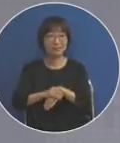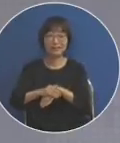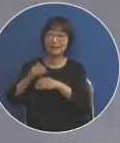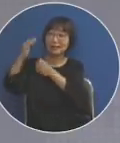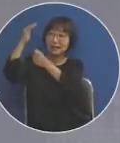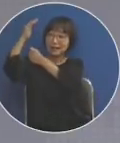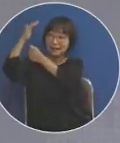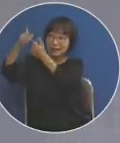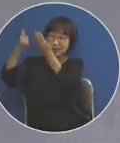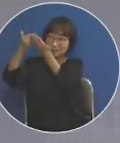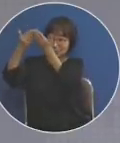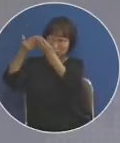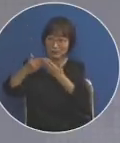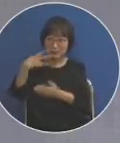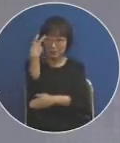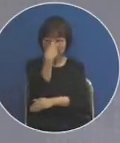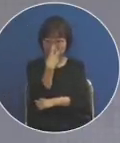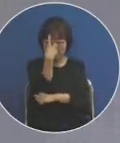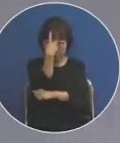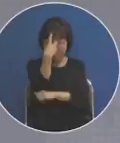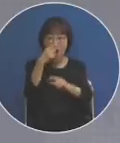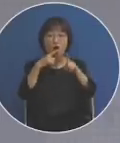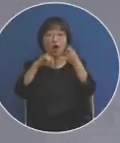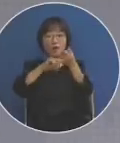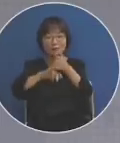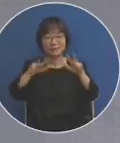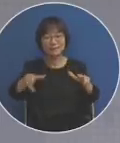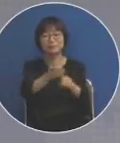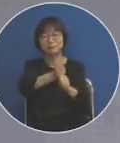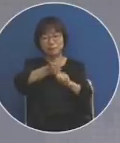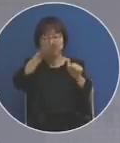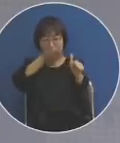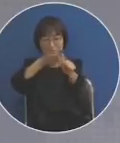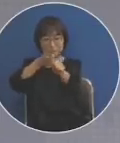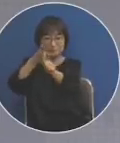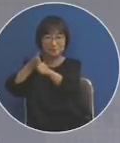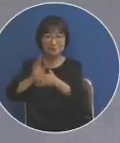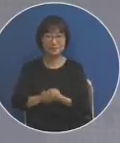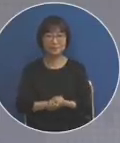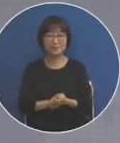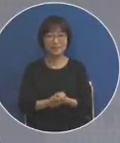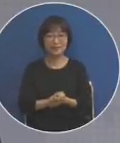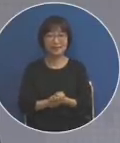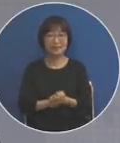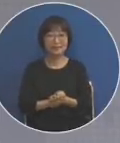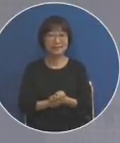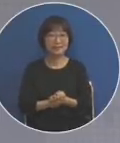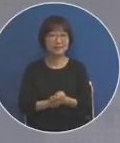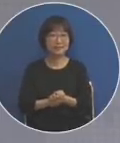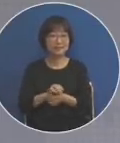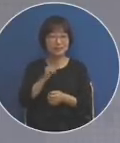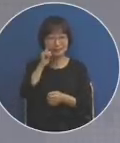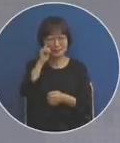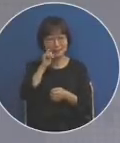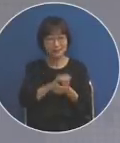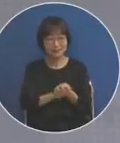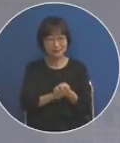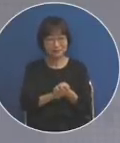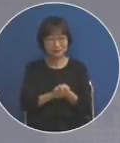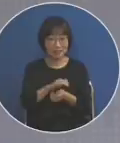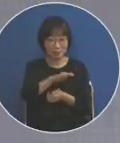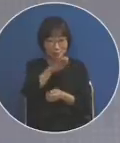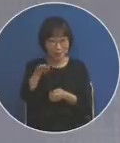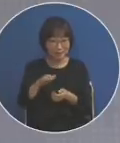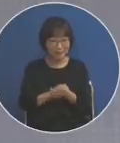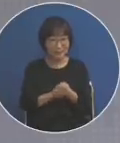언약을 지금 붙잡아라. And so hold on to the covenant of becoming the watchman of the Lord. 사람은 여러분 100가지를 잘해줘도 한 가지만 잘못해도 여러분을